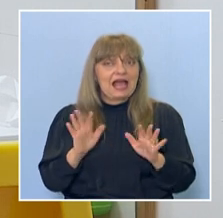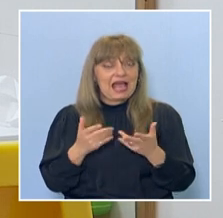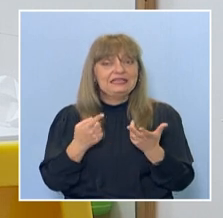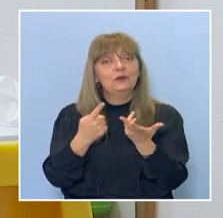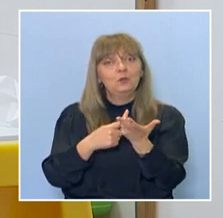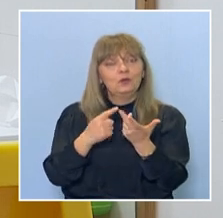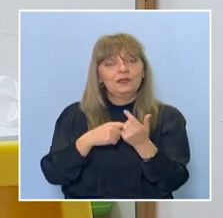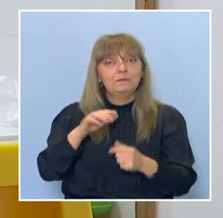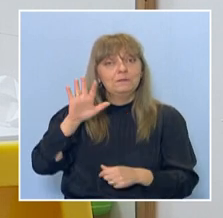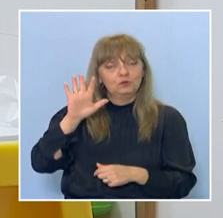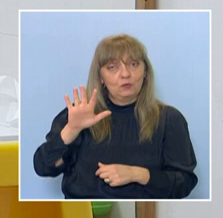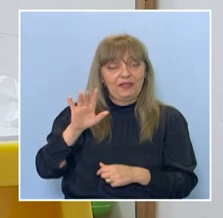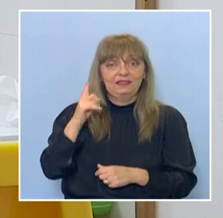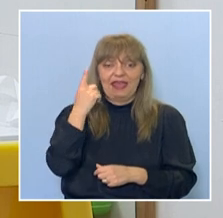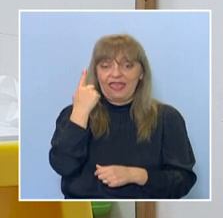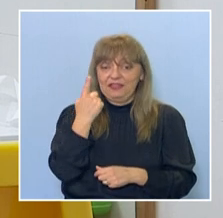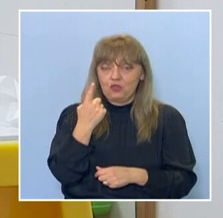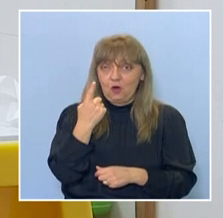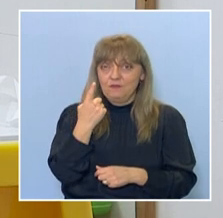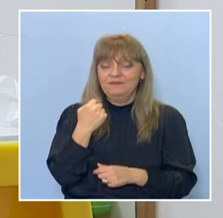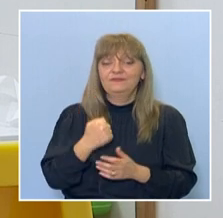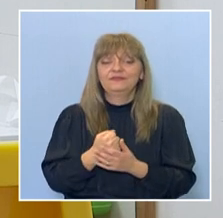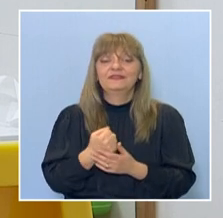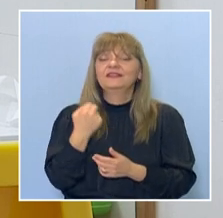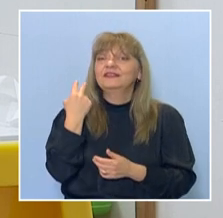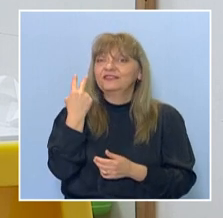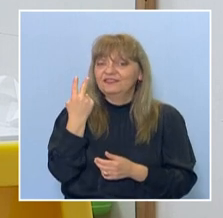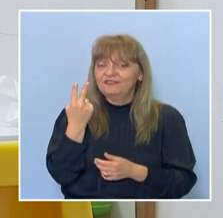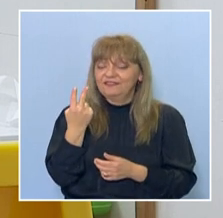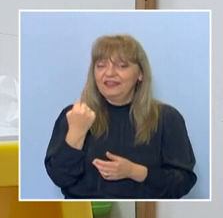1. Прибираме. 2.